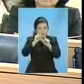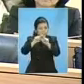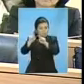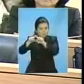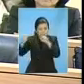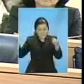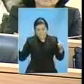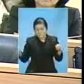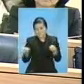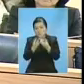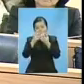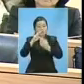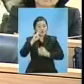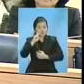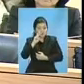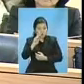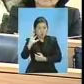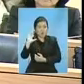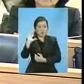ามโลกครั้งที่สองขึ้นมา